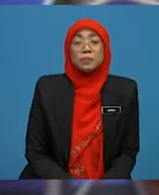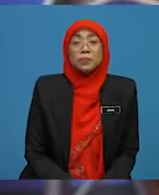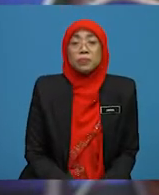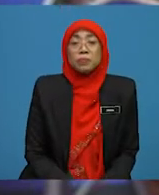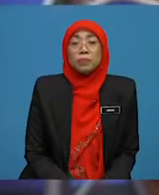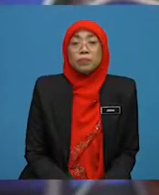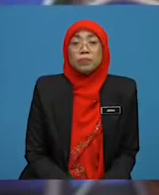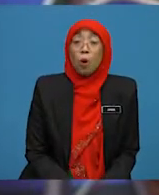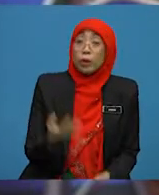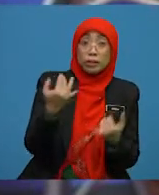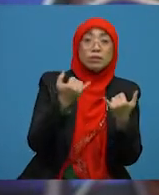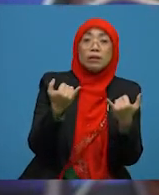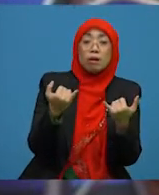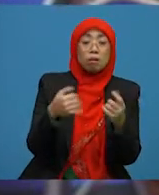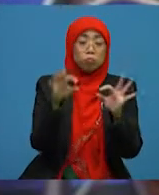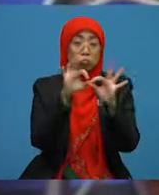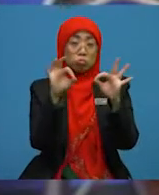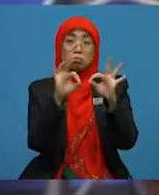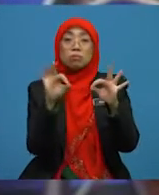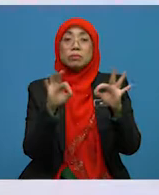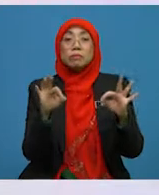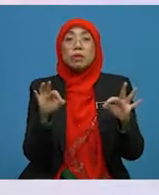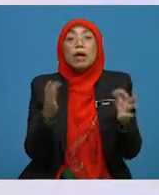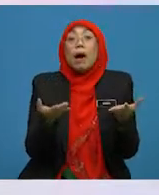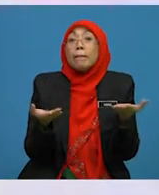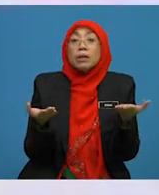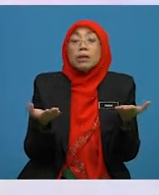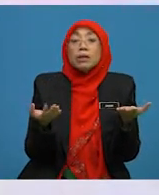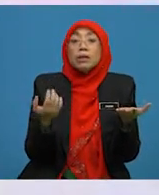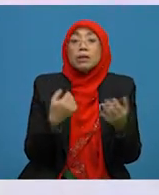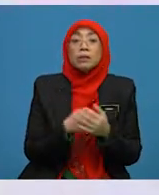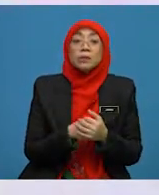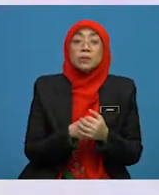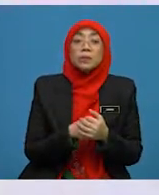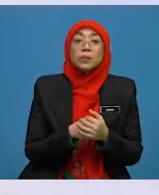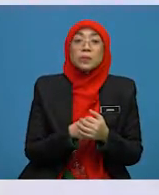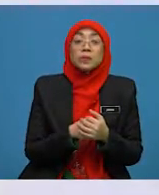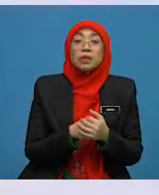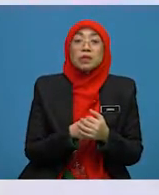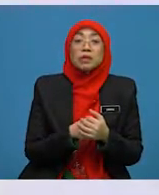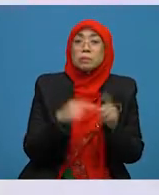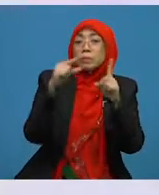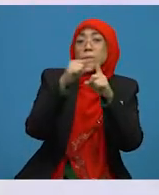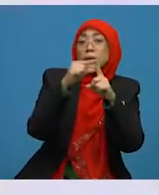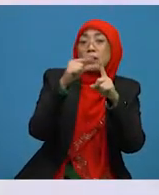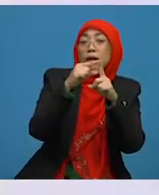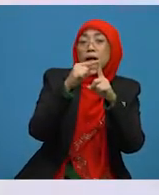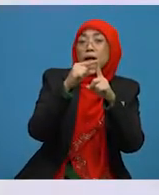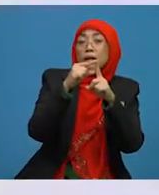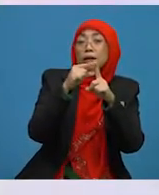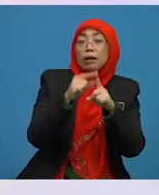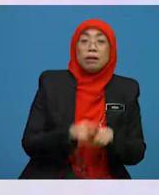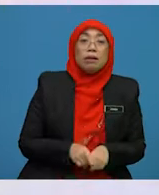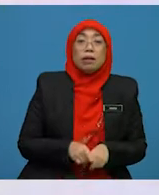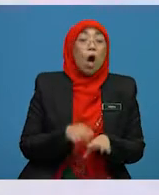Bina satu ayat untuk kata yang dinyatakan dalam soalan iaitu kumbang dan satu lagi